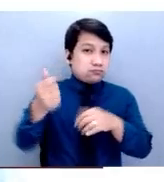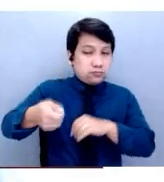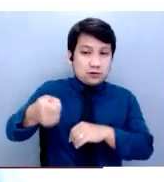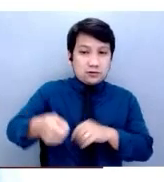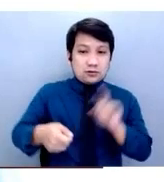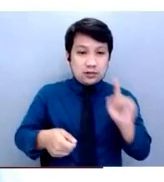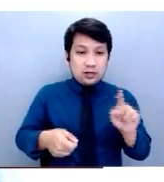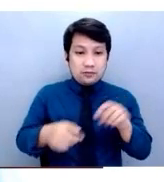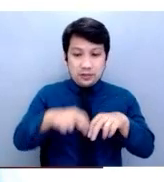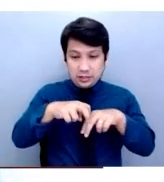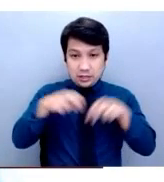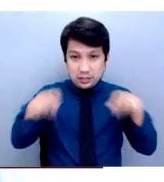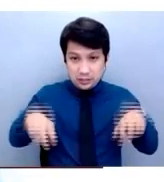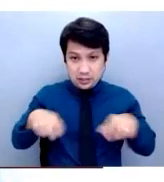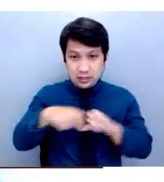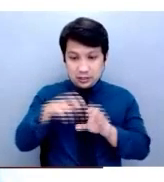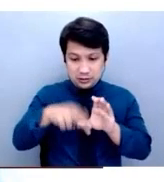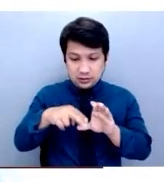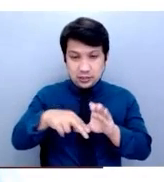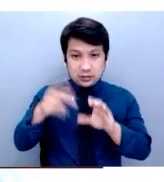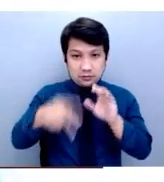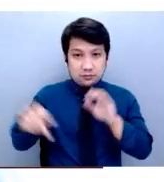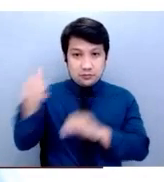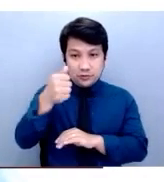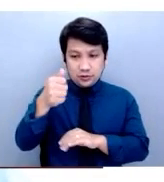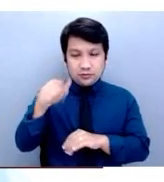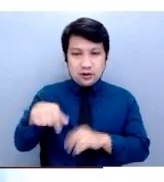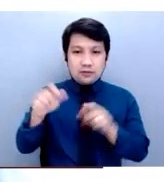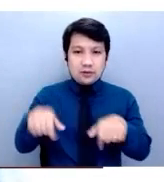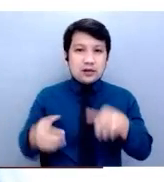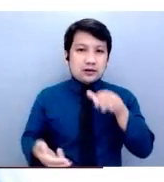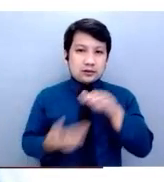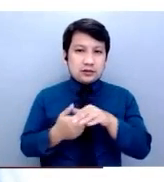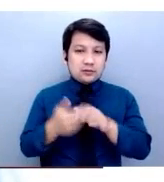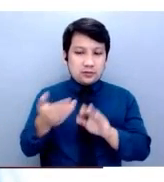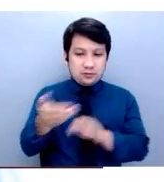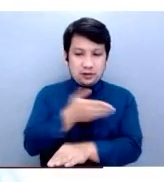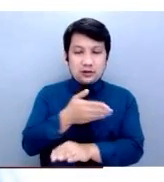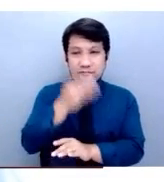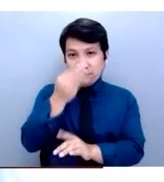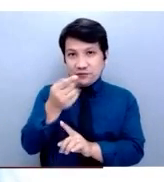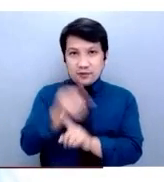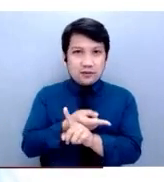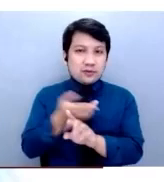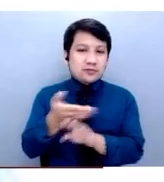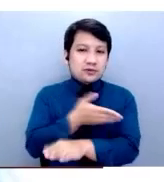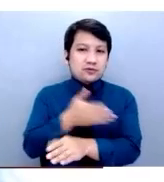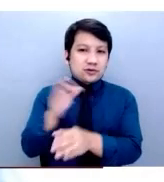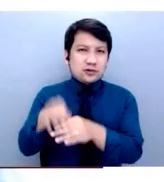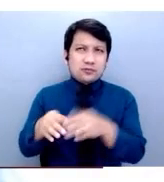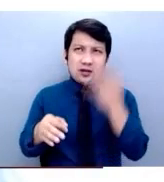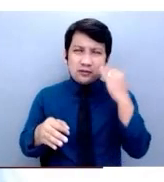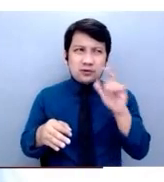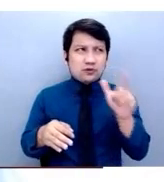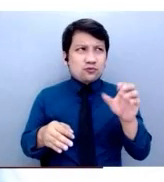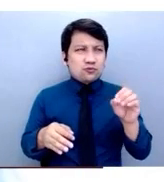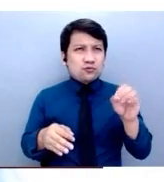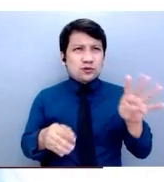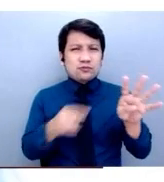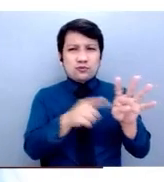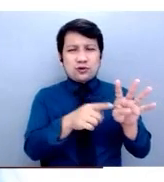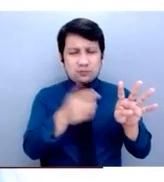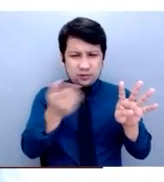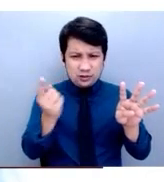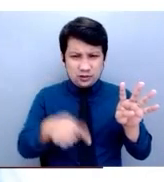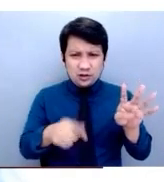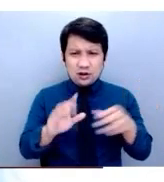isang chairperson at isang dalawang commissioner magre-retire a few months before election. Kasi yung 2004, kung hindi ako nagkakamali, that